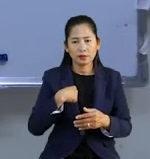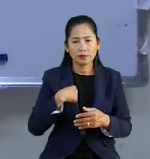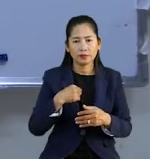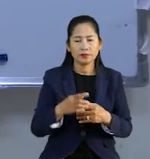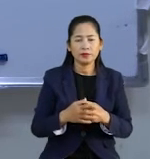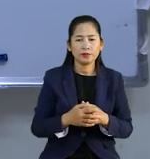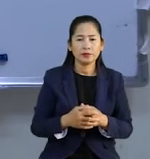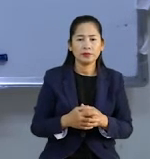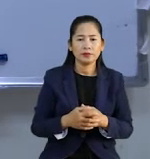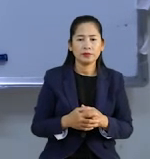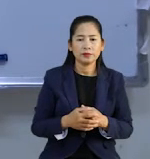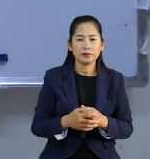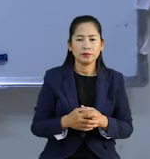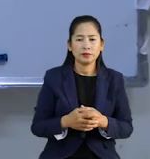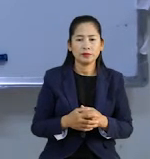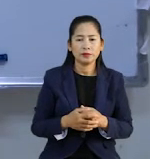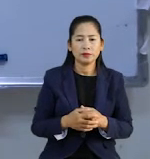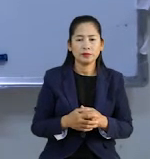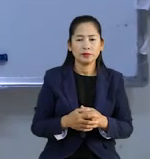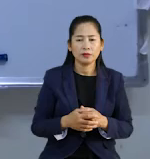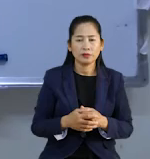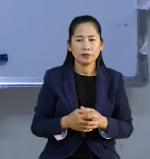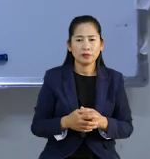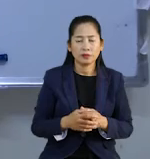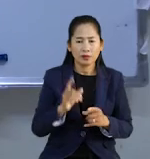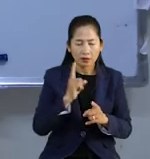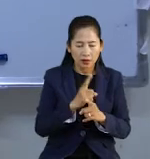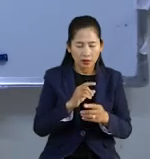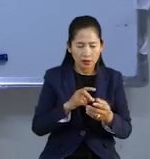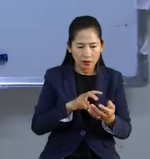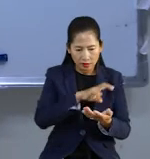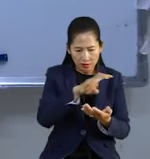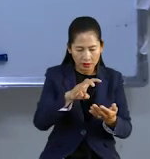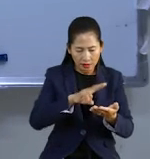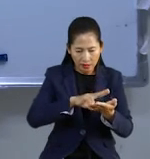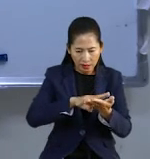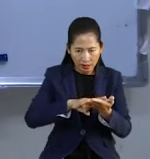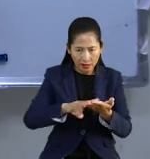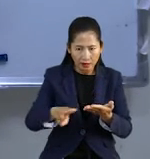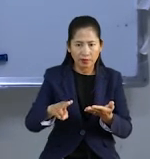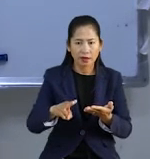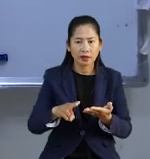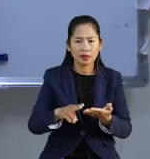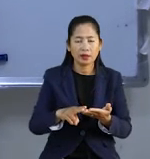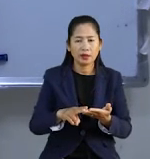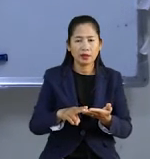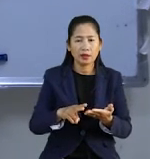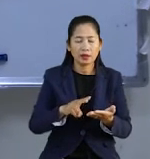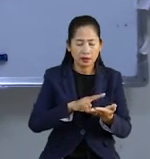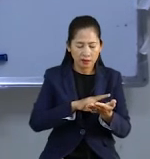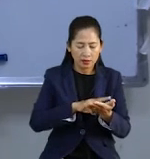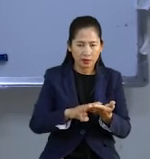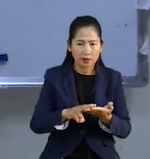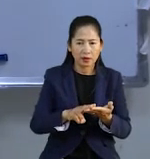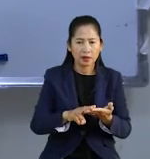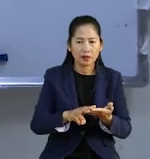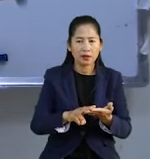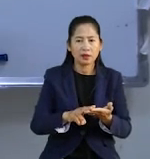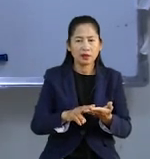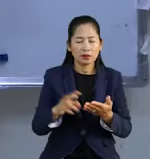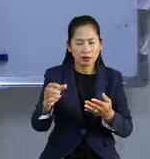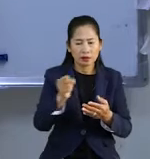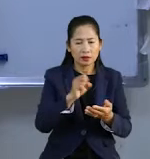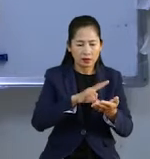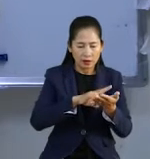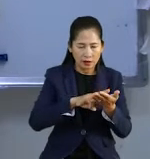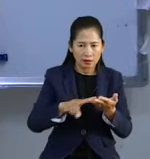กนี้บาดเตะเดาซาอนามัยนะเตะเดาซาอนามัยหรือประกัน